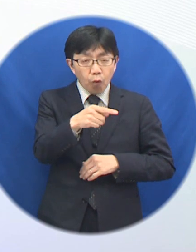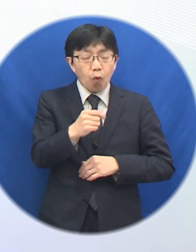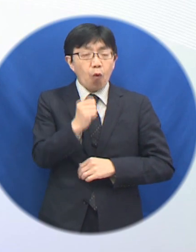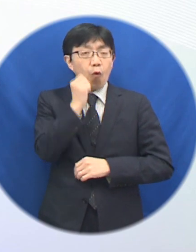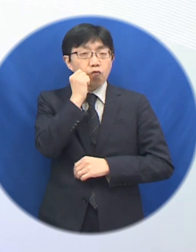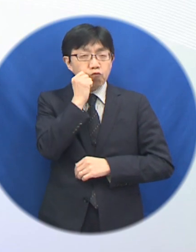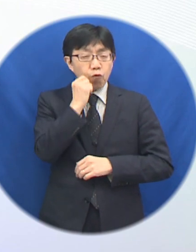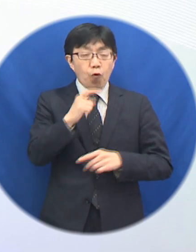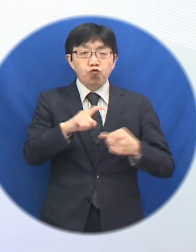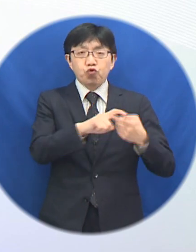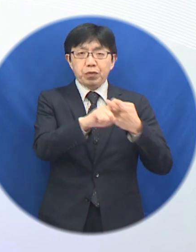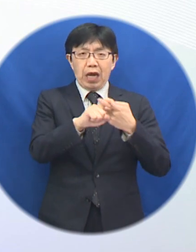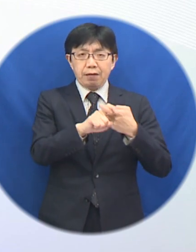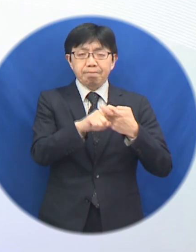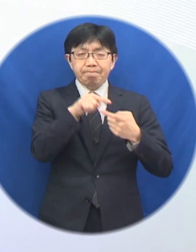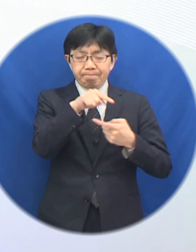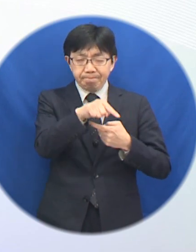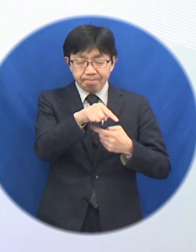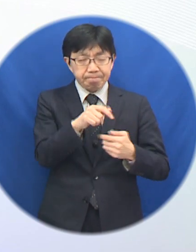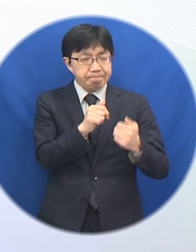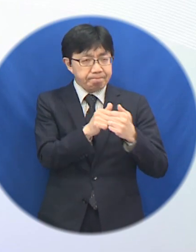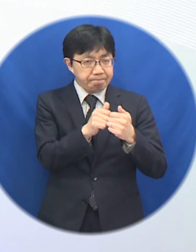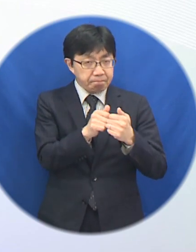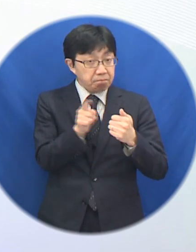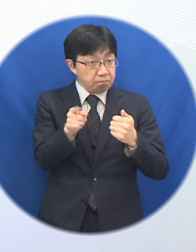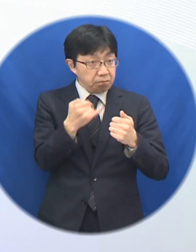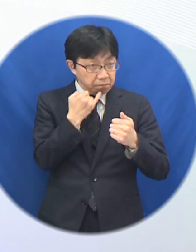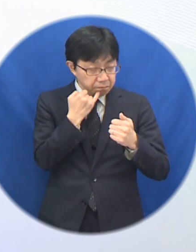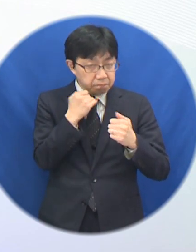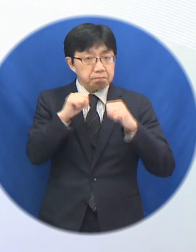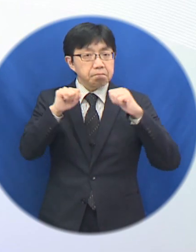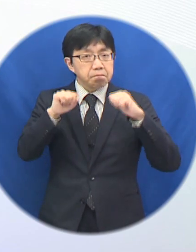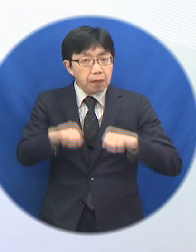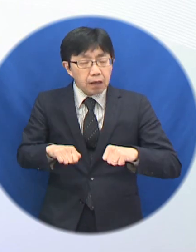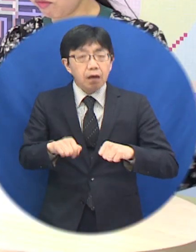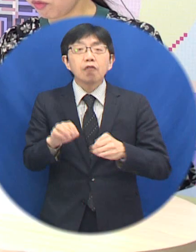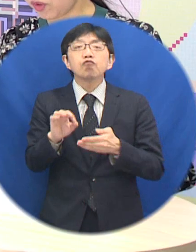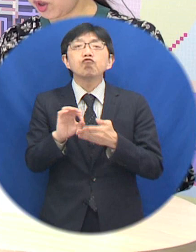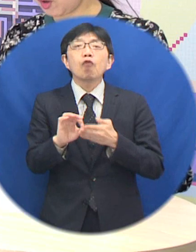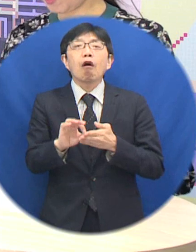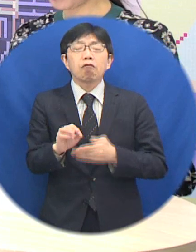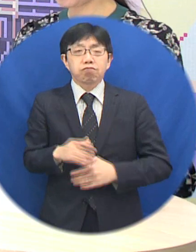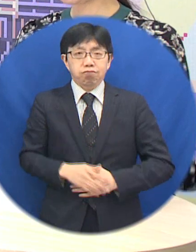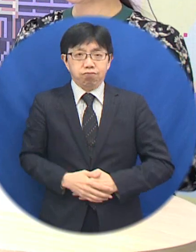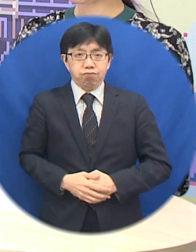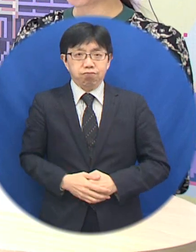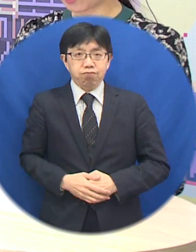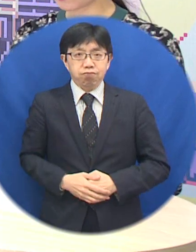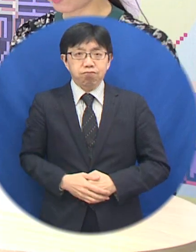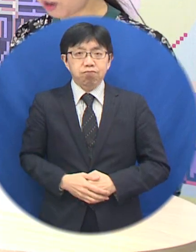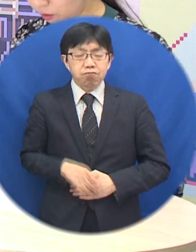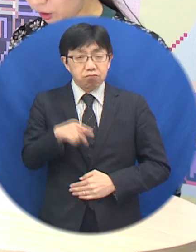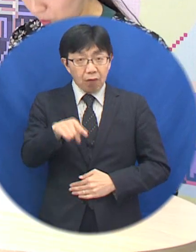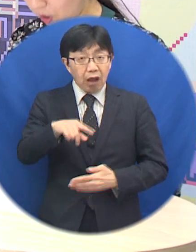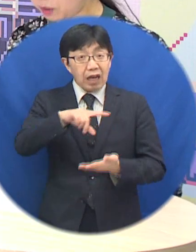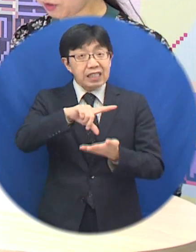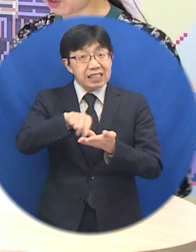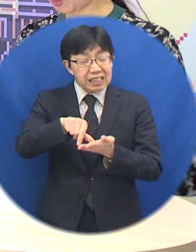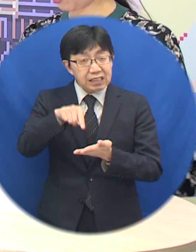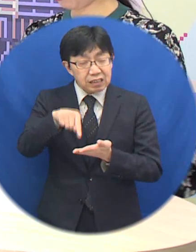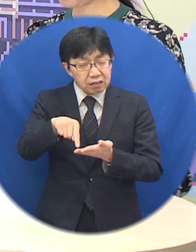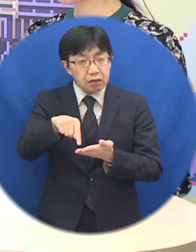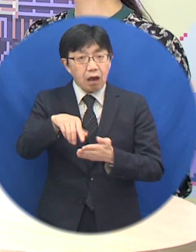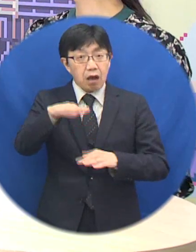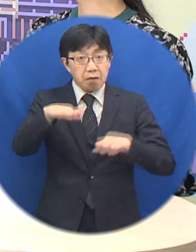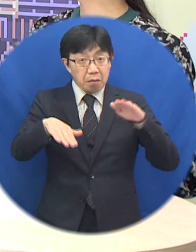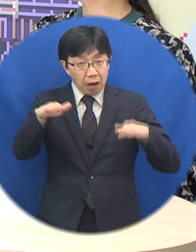し合いを進めまして、はい、利用できるようにさせていただきました。 地域によって、ね、差があるっていうのもありますけ